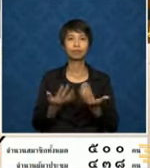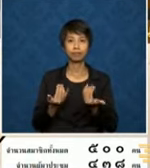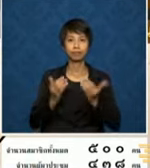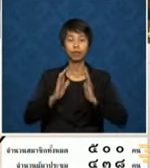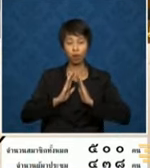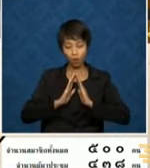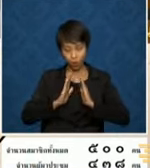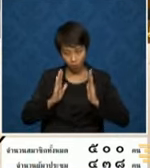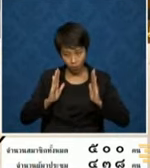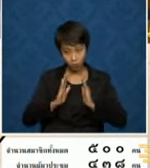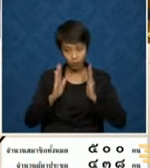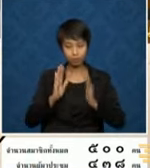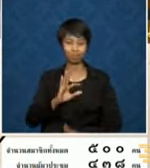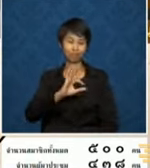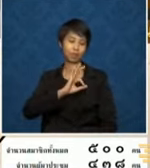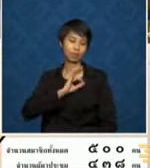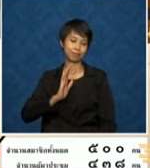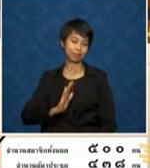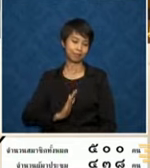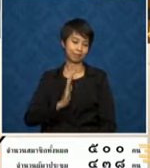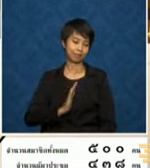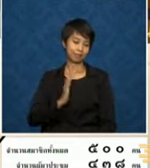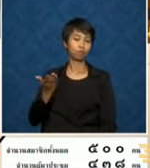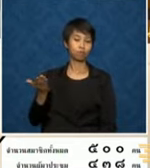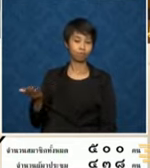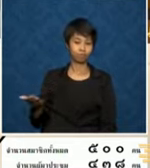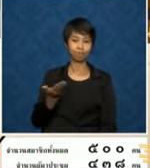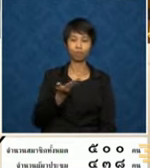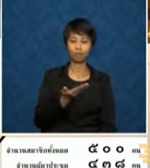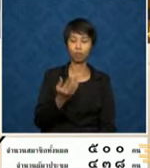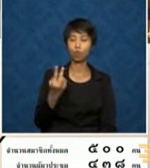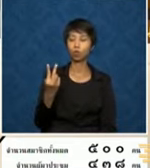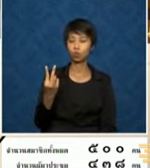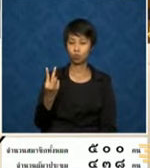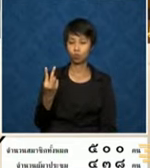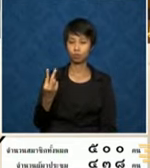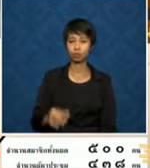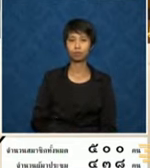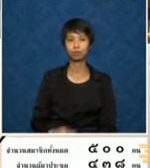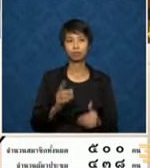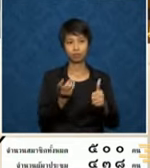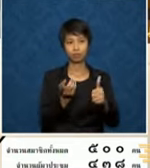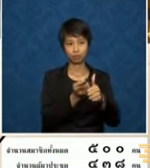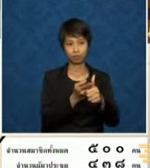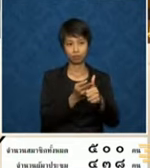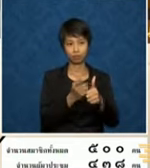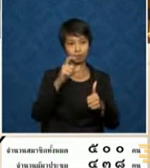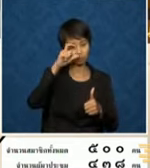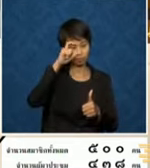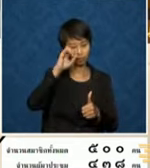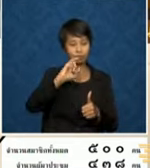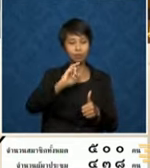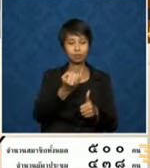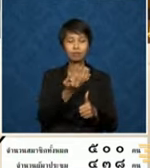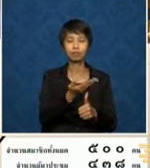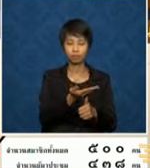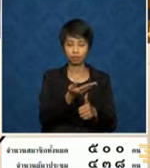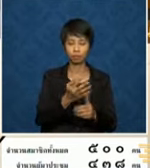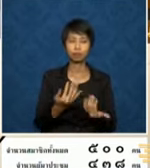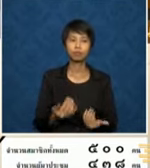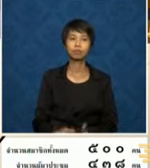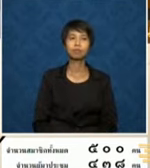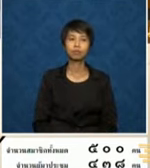ท่านสมาชิกผู้ทรงเกียรตินะครับทั้ง2ท่านนะครับท่านแรกคือท่านจุรินนะครับขออนุญาตเอ่ยนามท่านด้วย